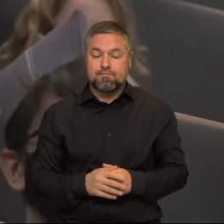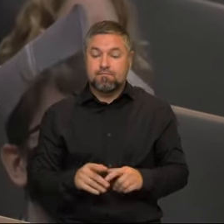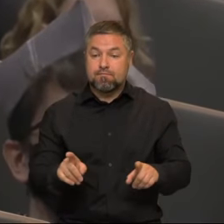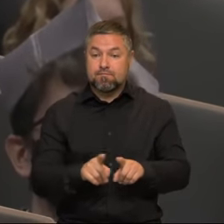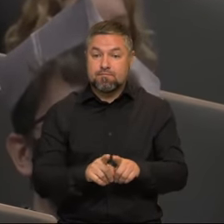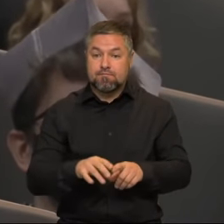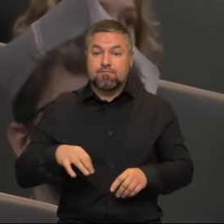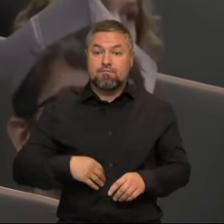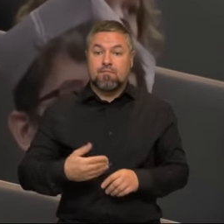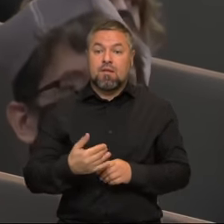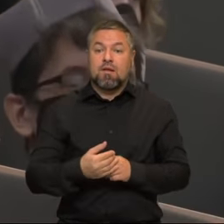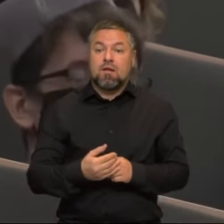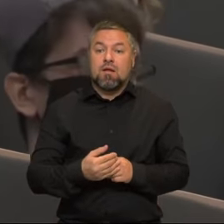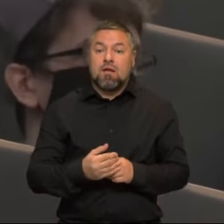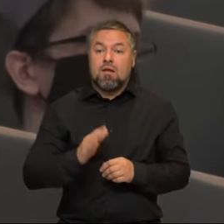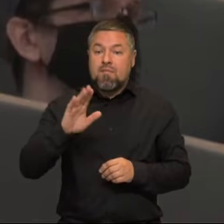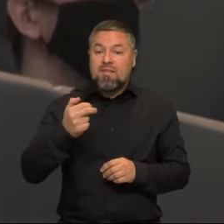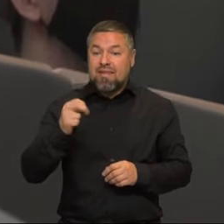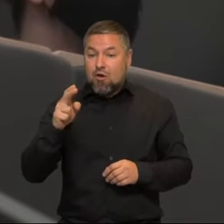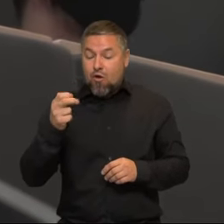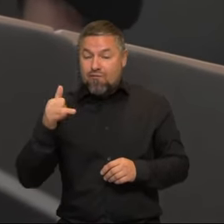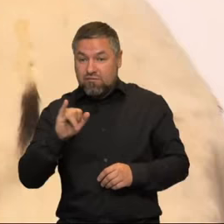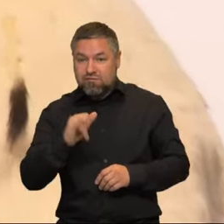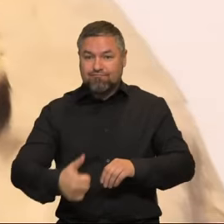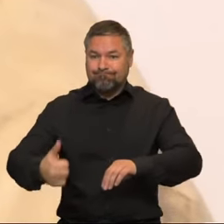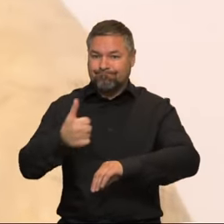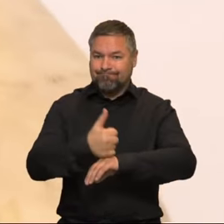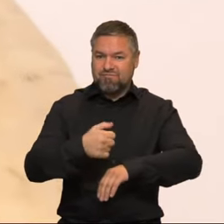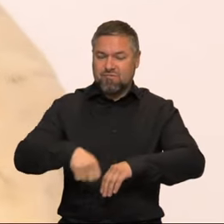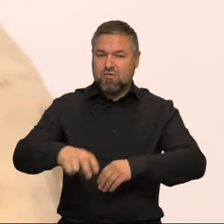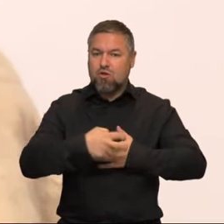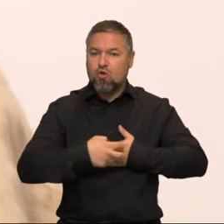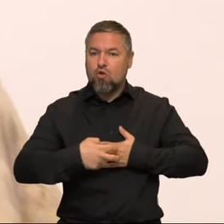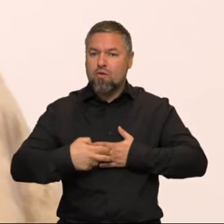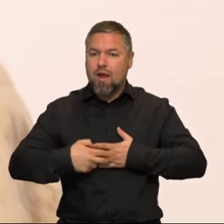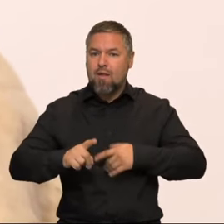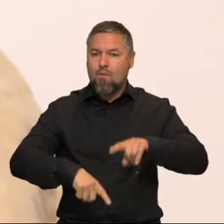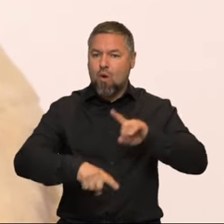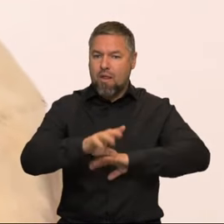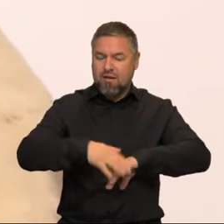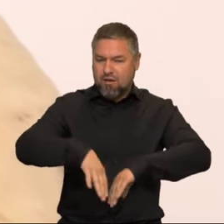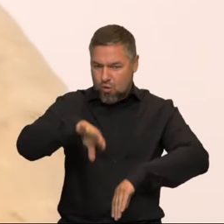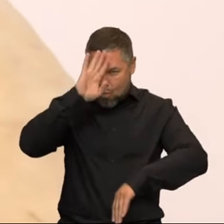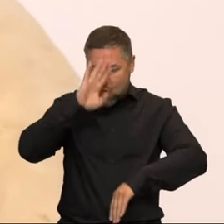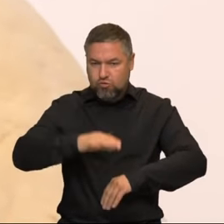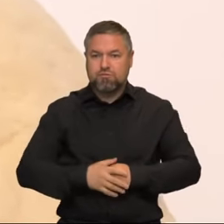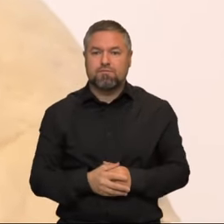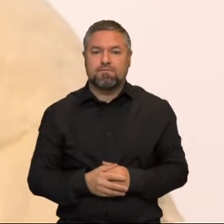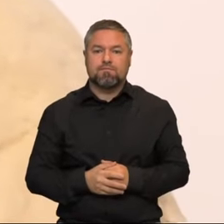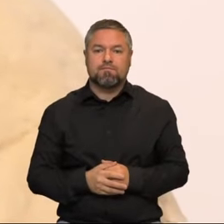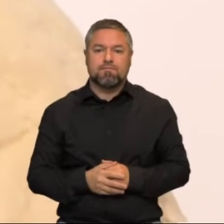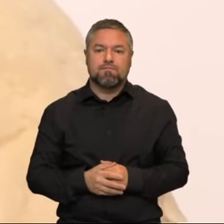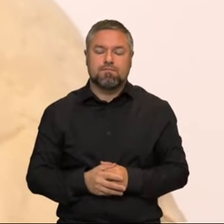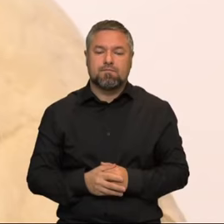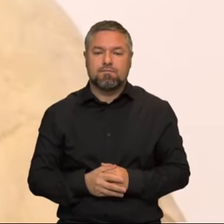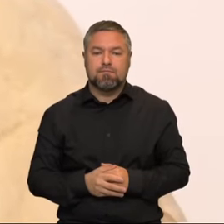Oraz panią magister inżynier Adnę Bednarowicz, przewodniczącą Samorządu Doktorantów Politechniki Łódzkiej.